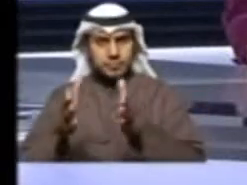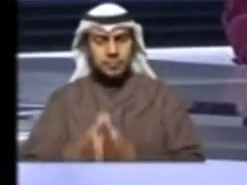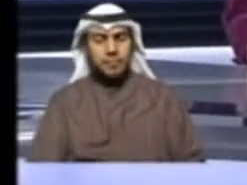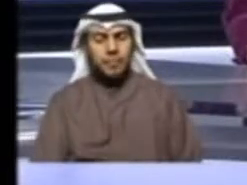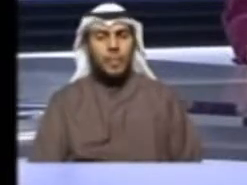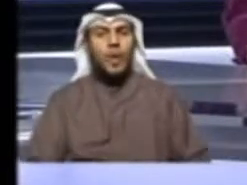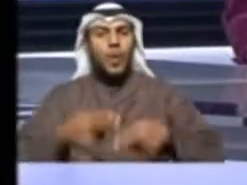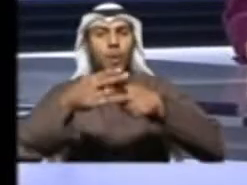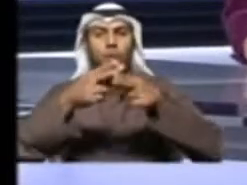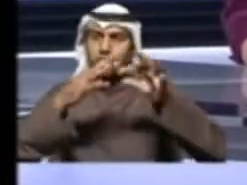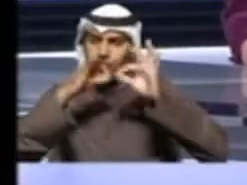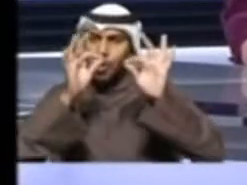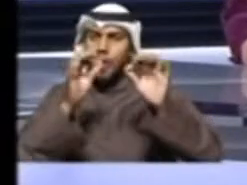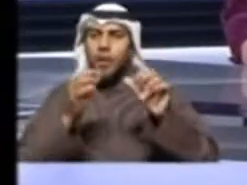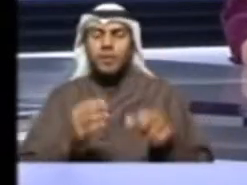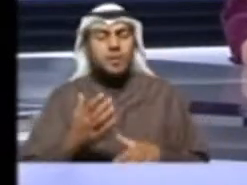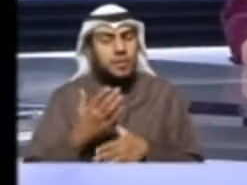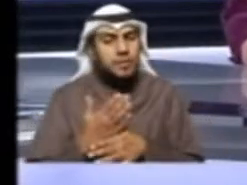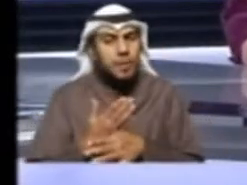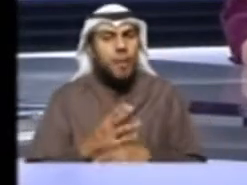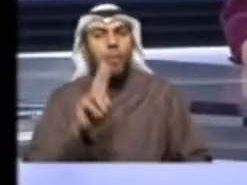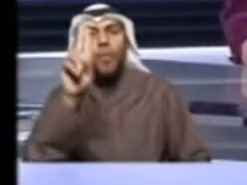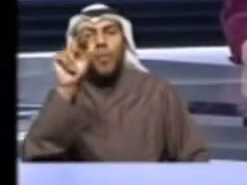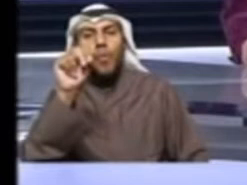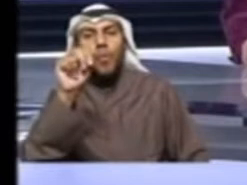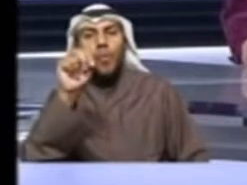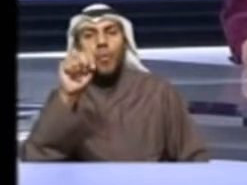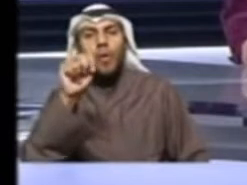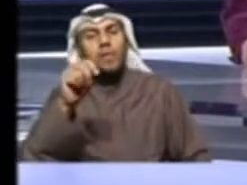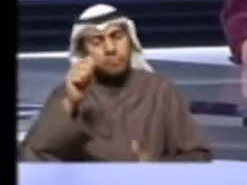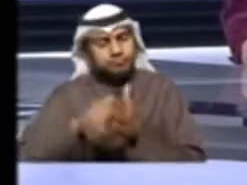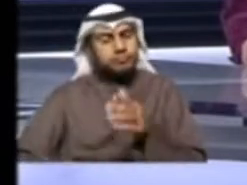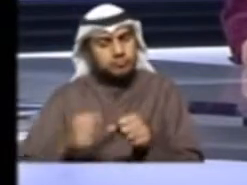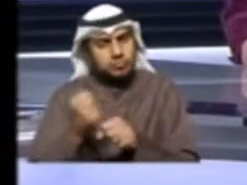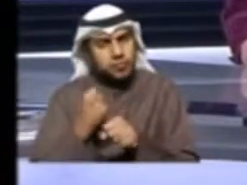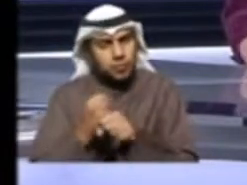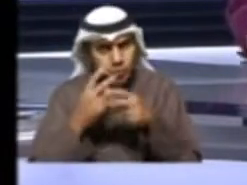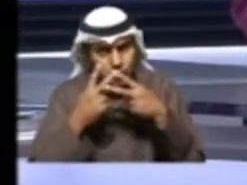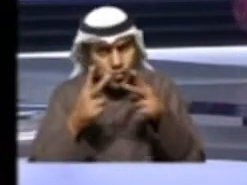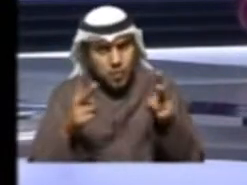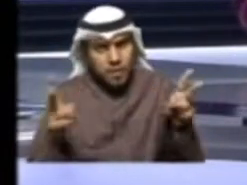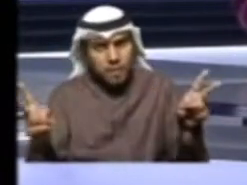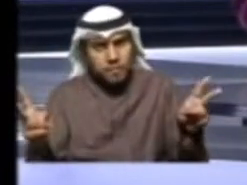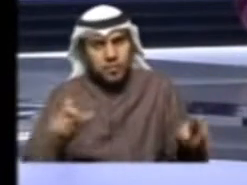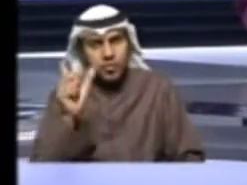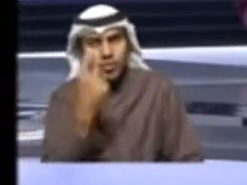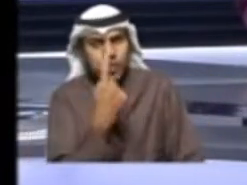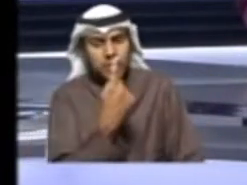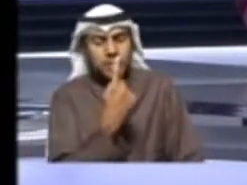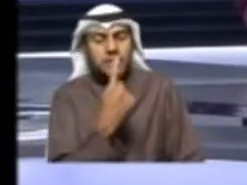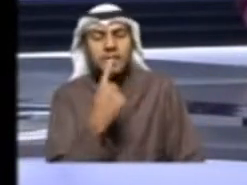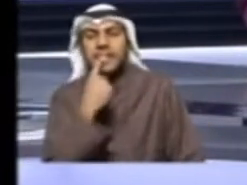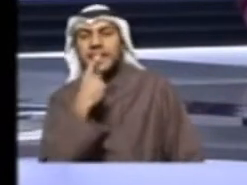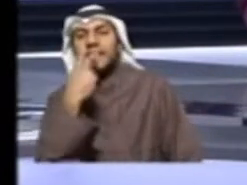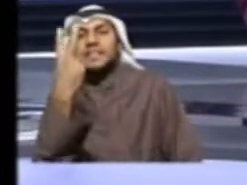تستعد دولة الكويت لتولي مقعدها غير الدائم في مجلس الأمن الدولي بحلول يناير المقبل بعد